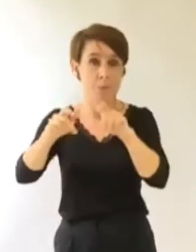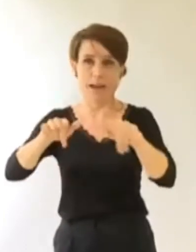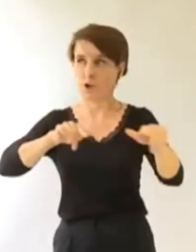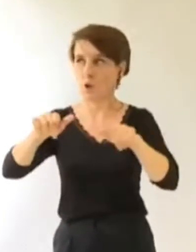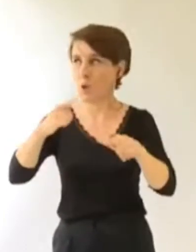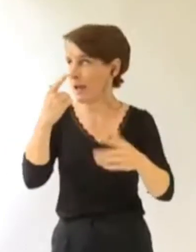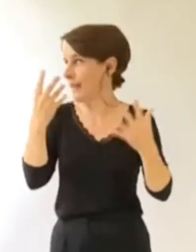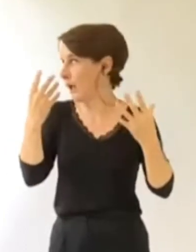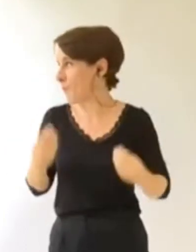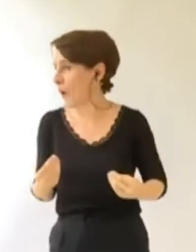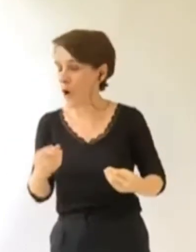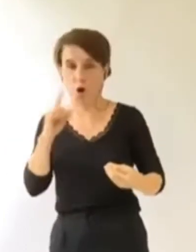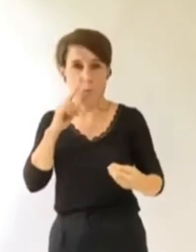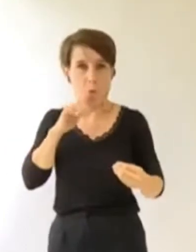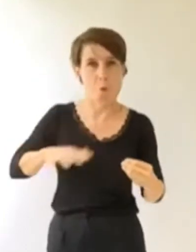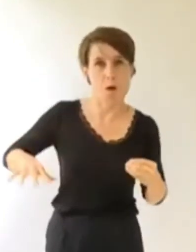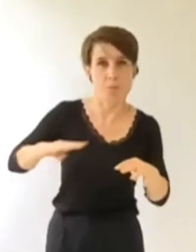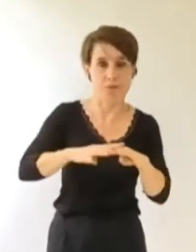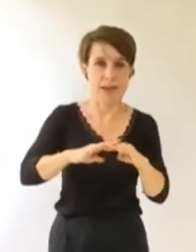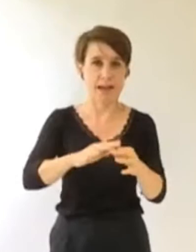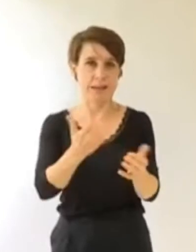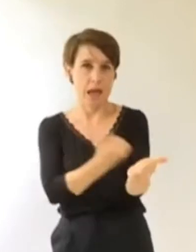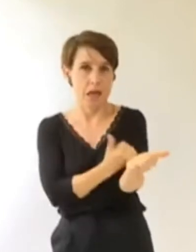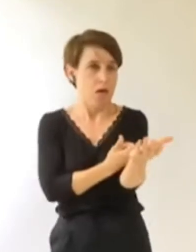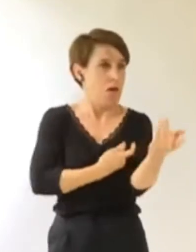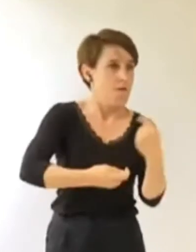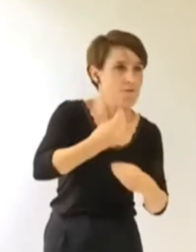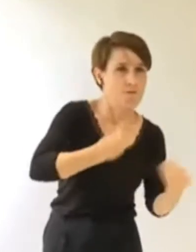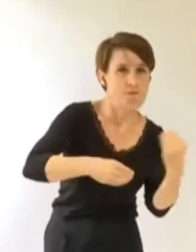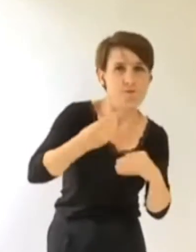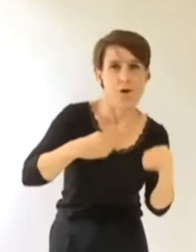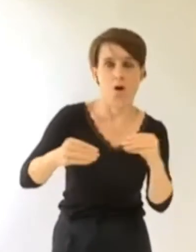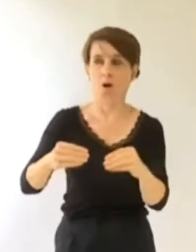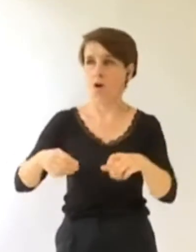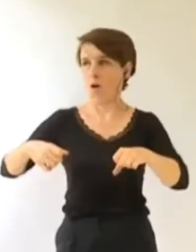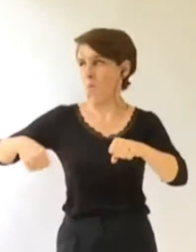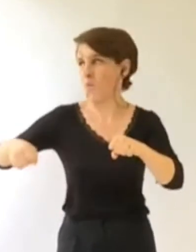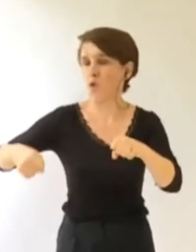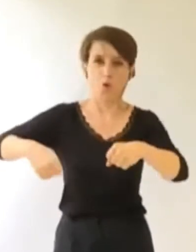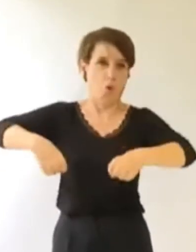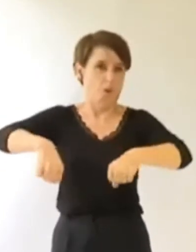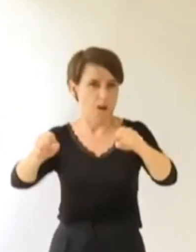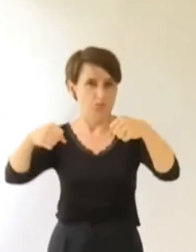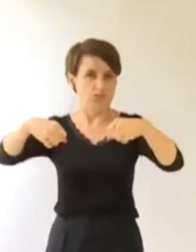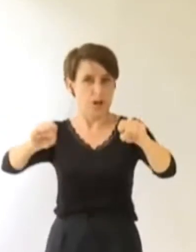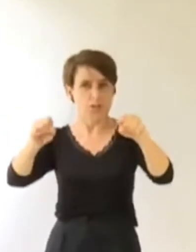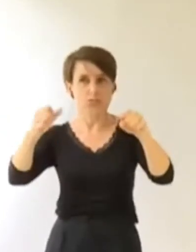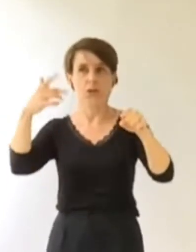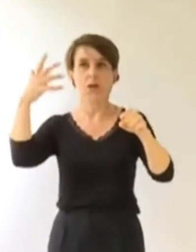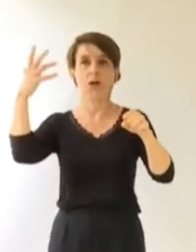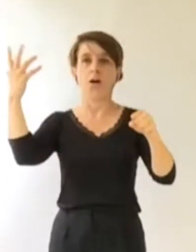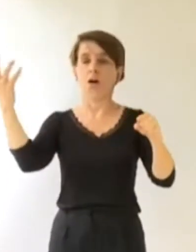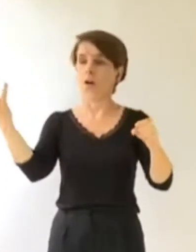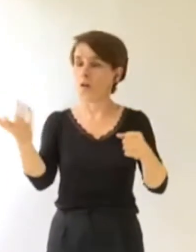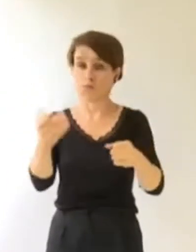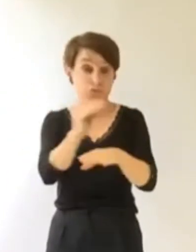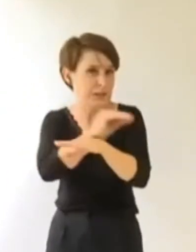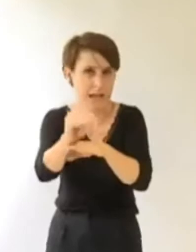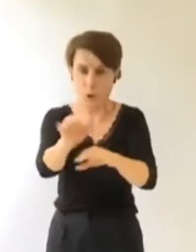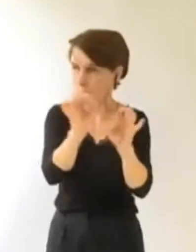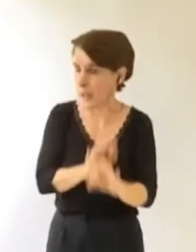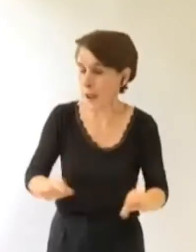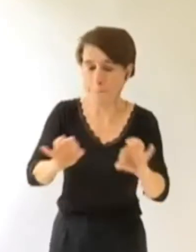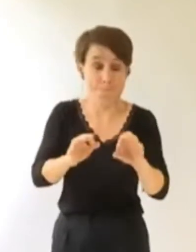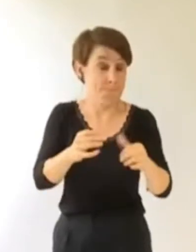terreur des dealers, des motos, de l'insécurité, et une grande partie d'entre